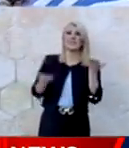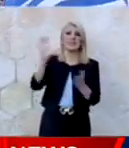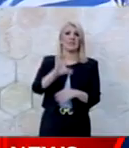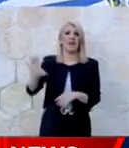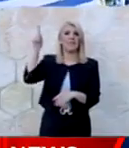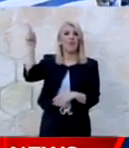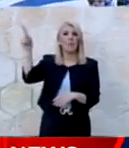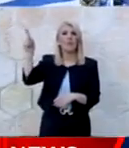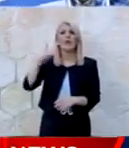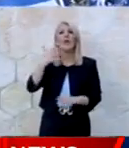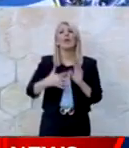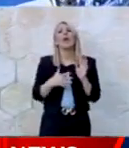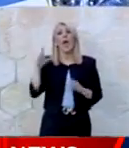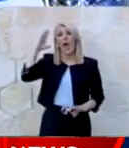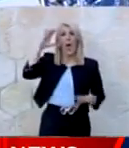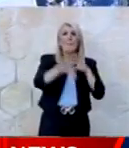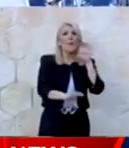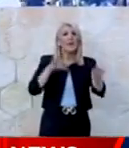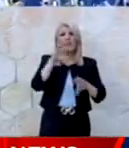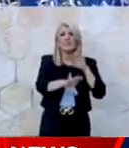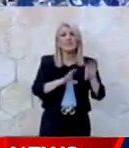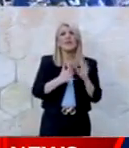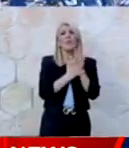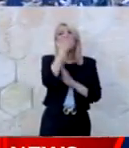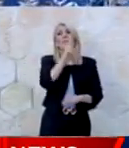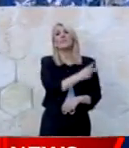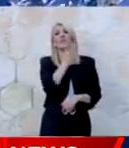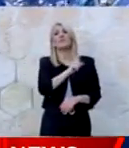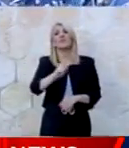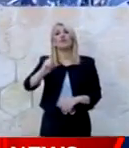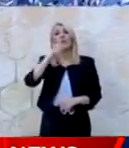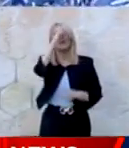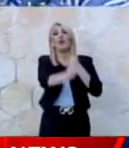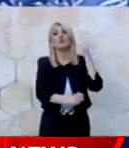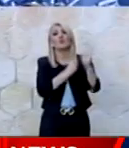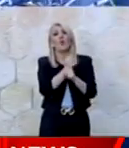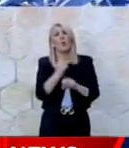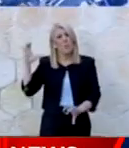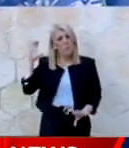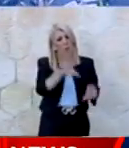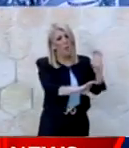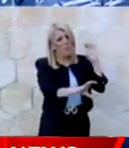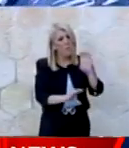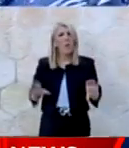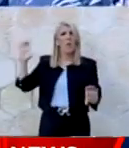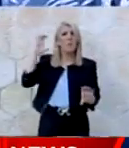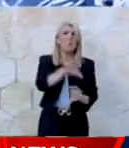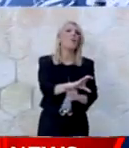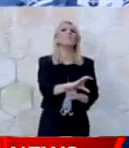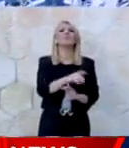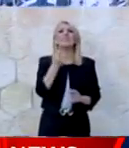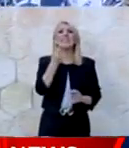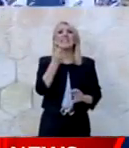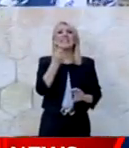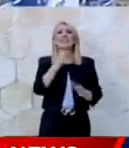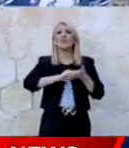δισεκατομμύρια ετησίως. Η ελληνική οικονομία βγήκε από την επιτήρηση, αναβαθμίστηκε 12 φορές.